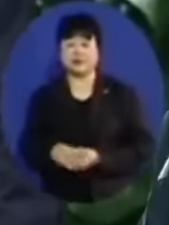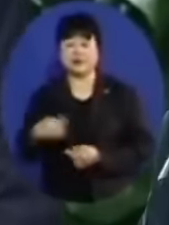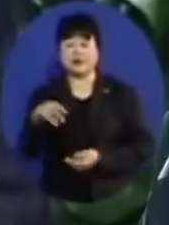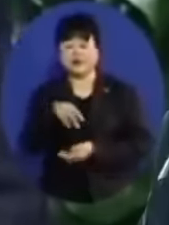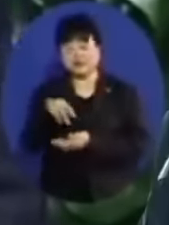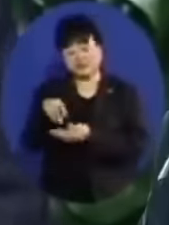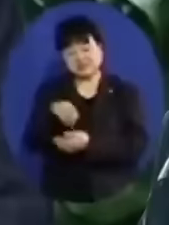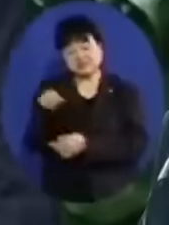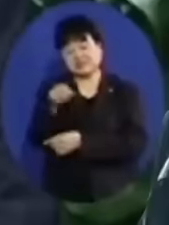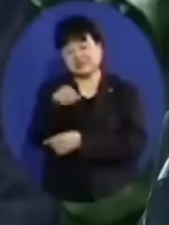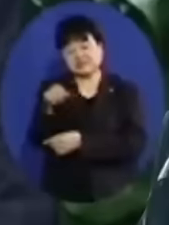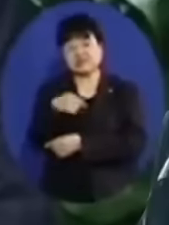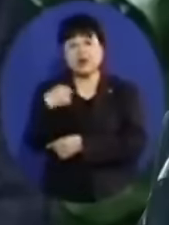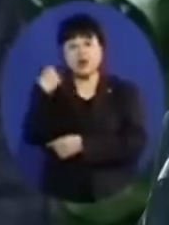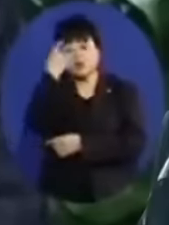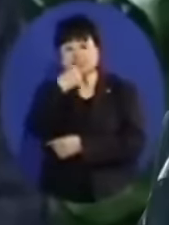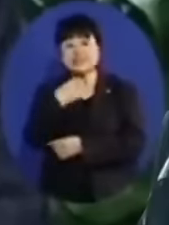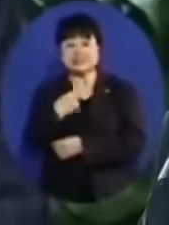흔들흔들한 게.